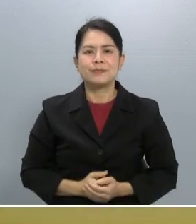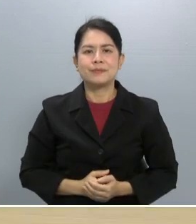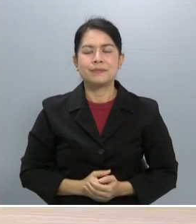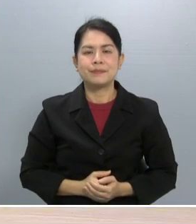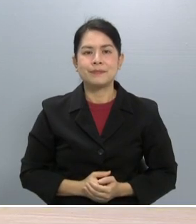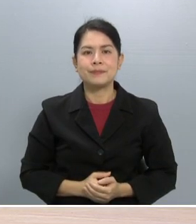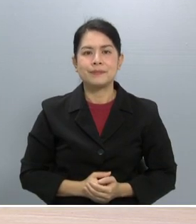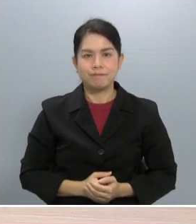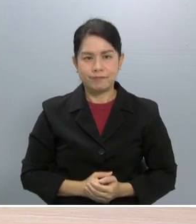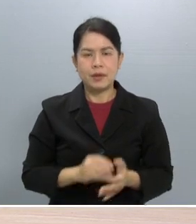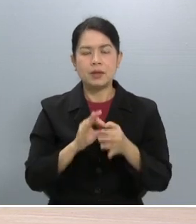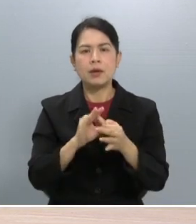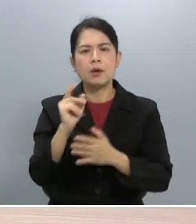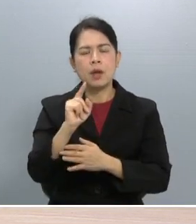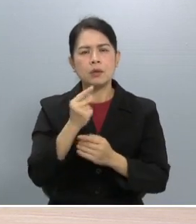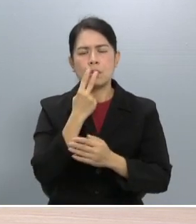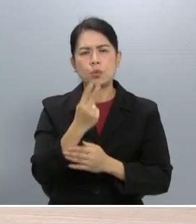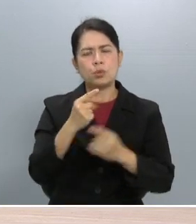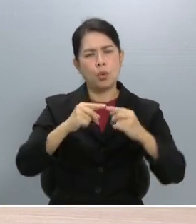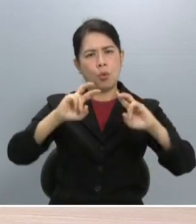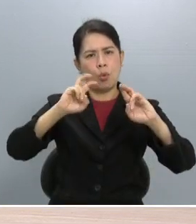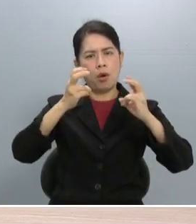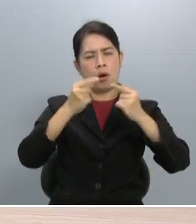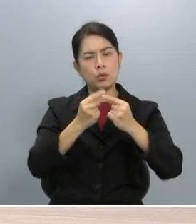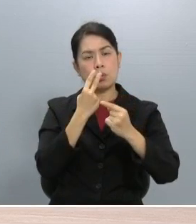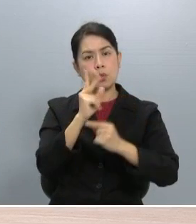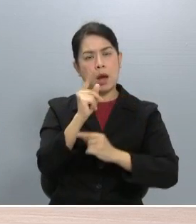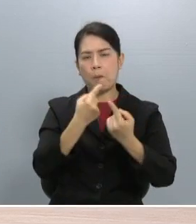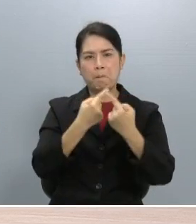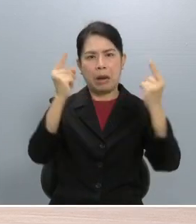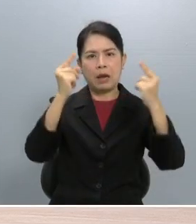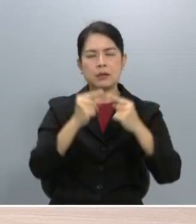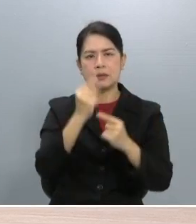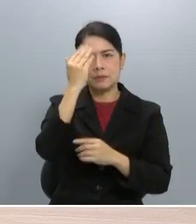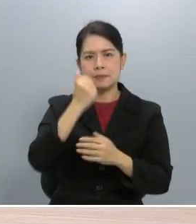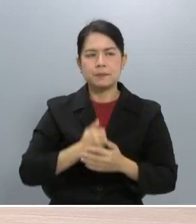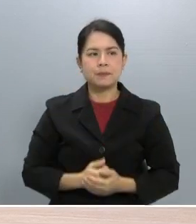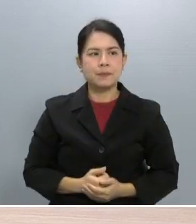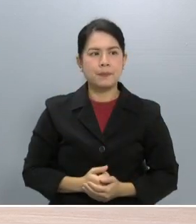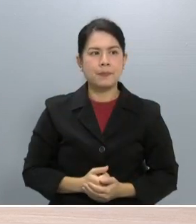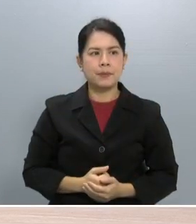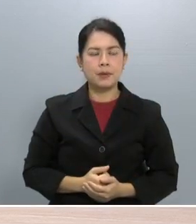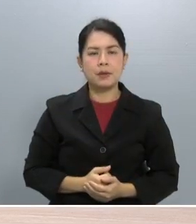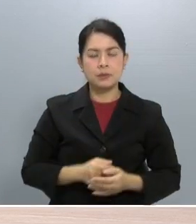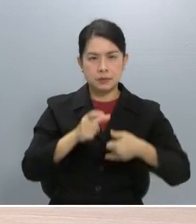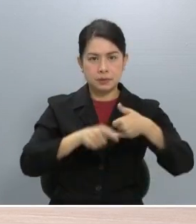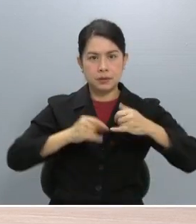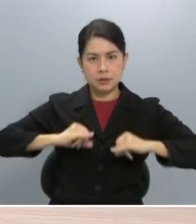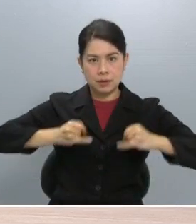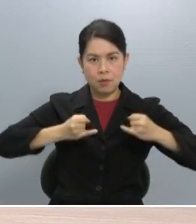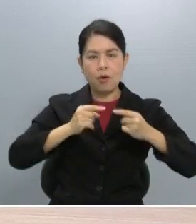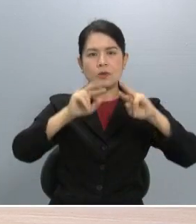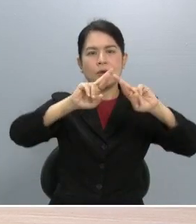มีเรื่องแปลกสักนิดนึงค่ะอ่าเจ้าของร้านขายประหมึก